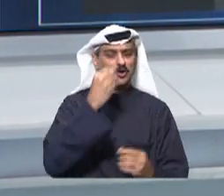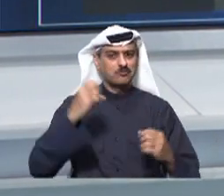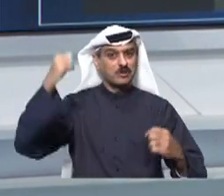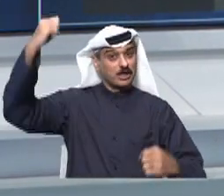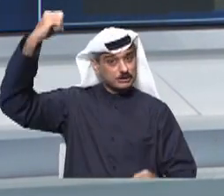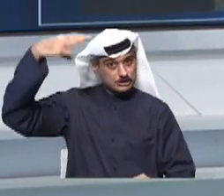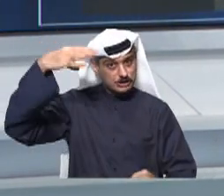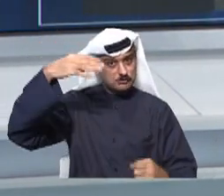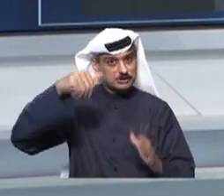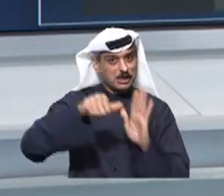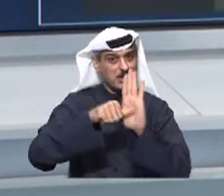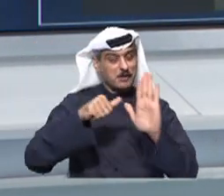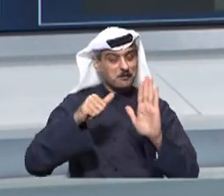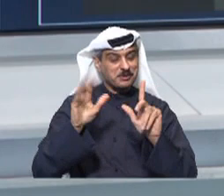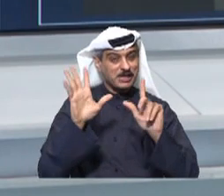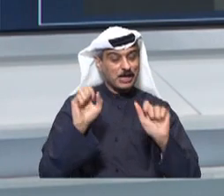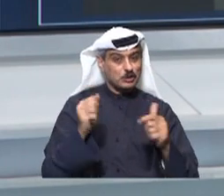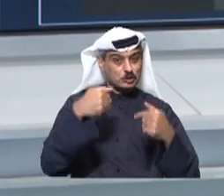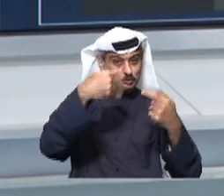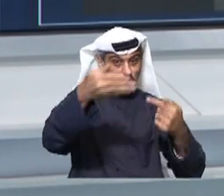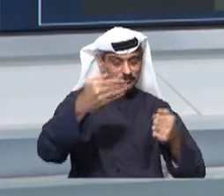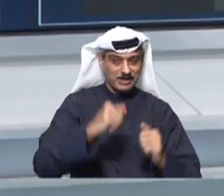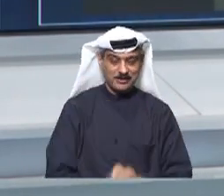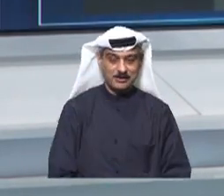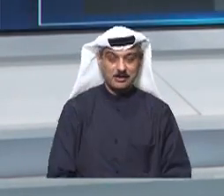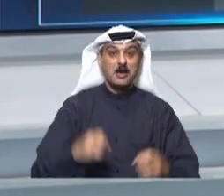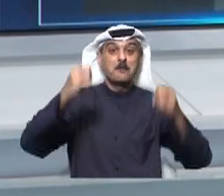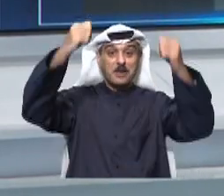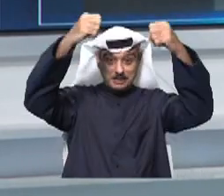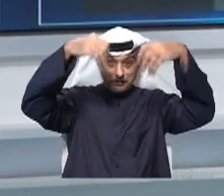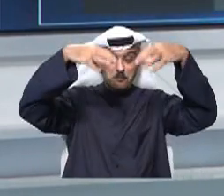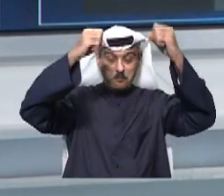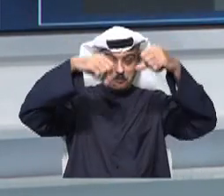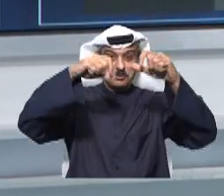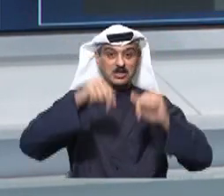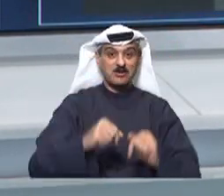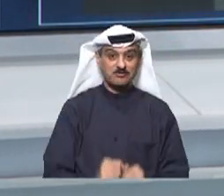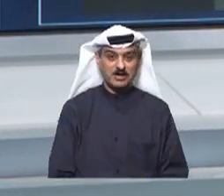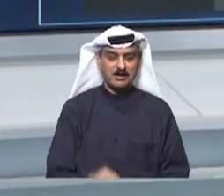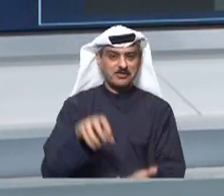في بداية الأسبوع، ومن بعدها راح تكون هناك فرص لأمطار متفرقة على